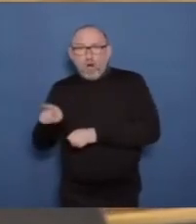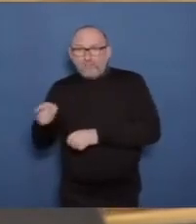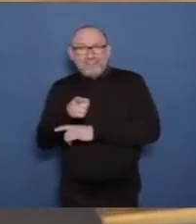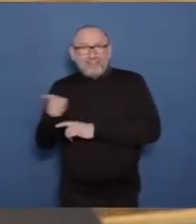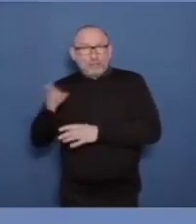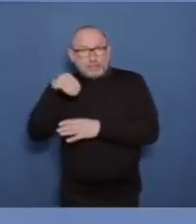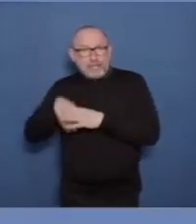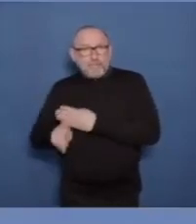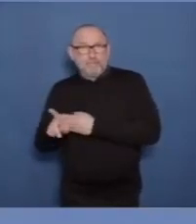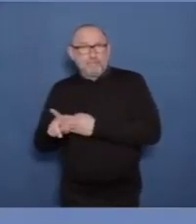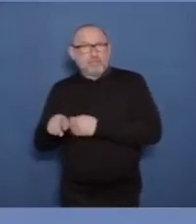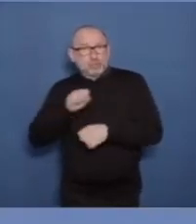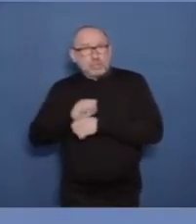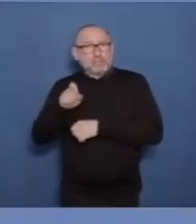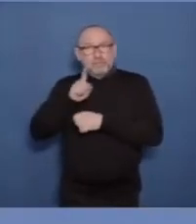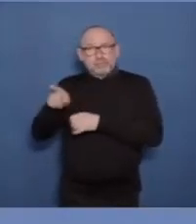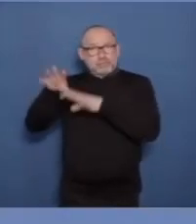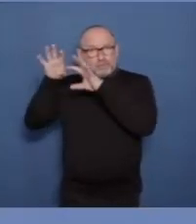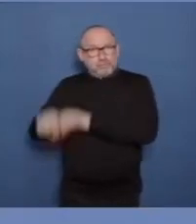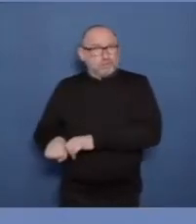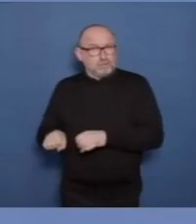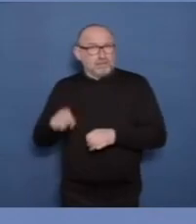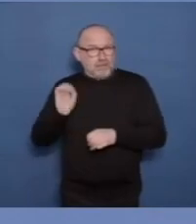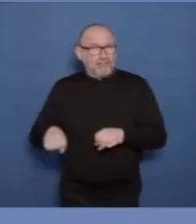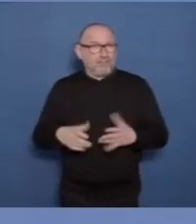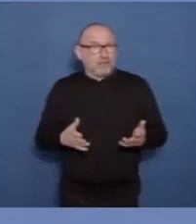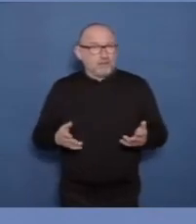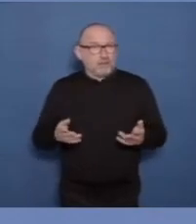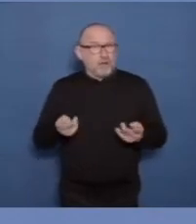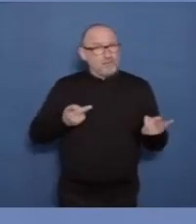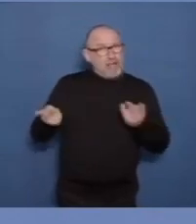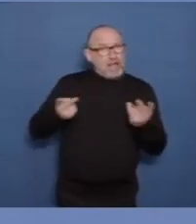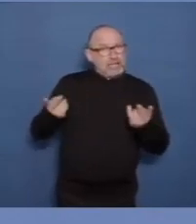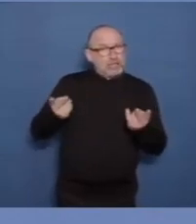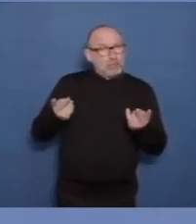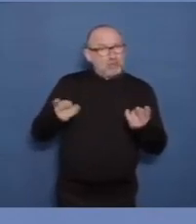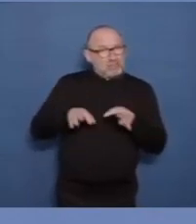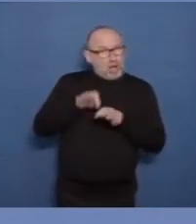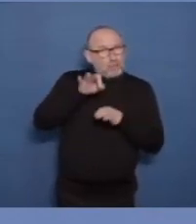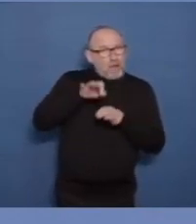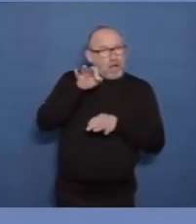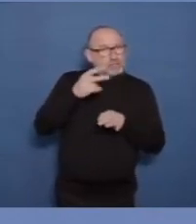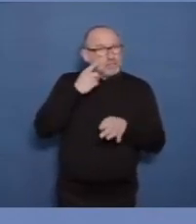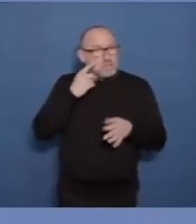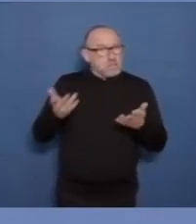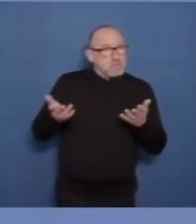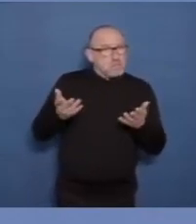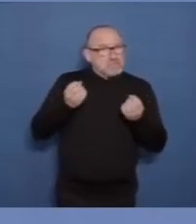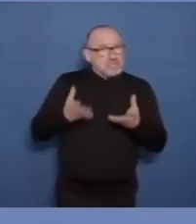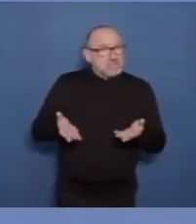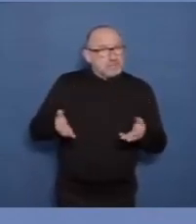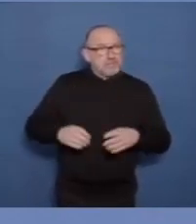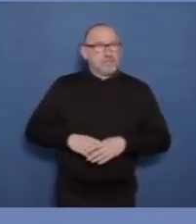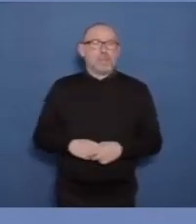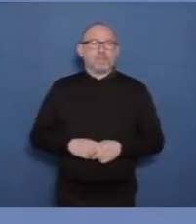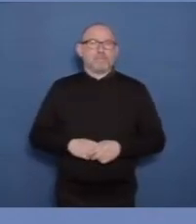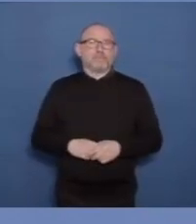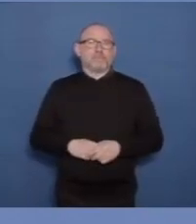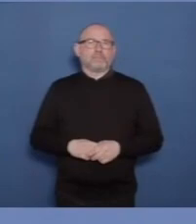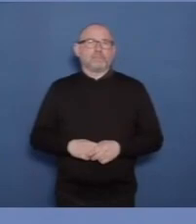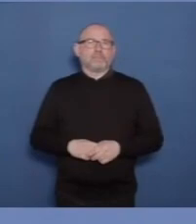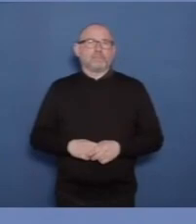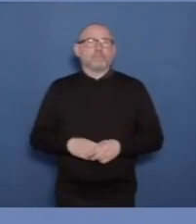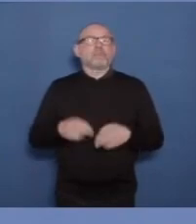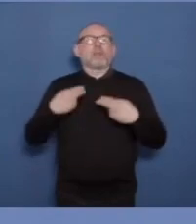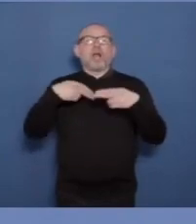aufhalten? Und ist das verhältnismäßig und mit Augenmaß passiert? Ich habe das jetzt so